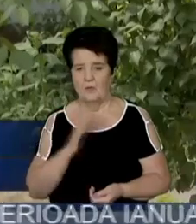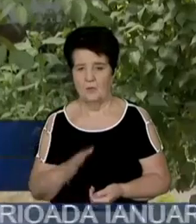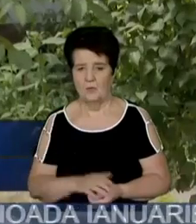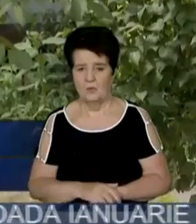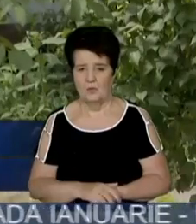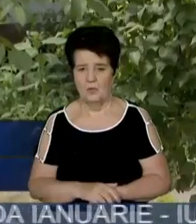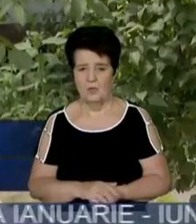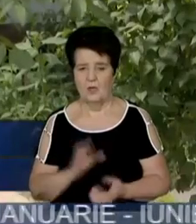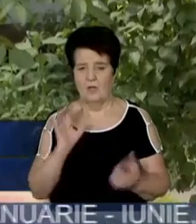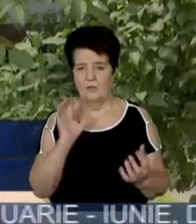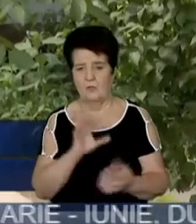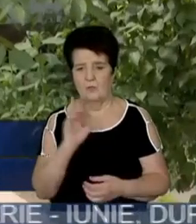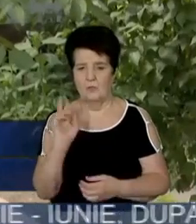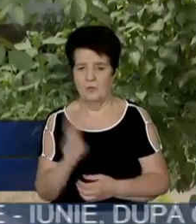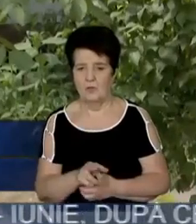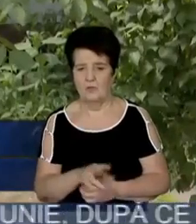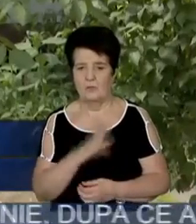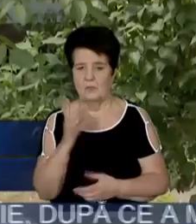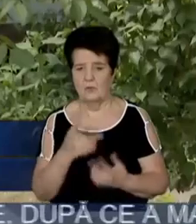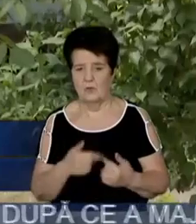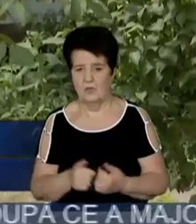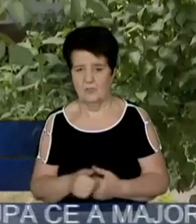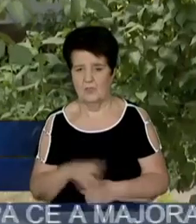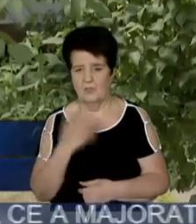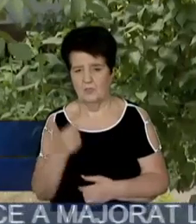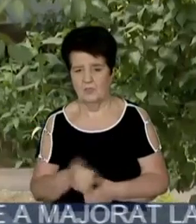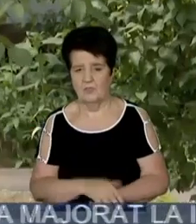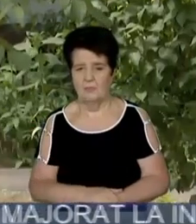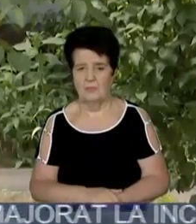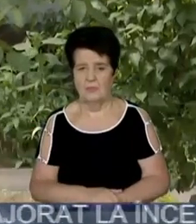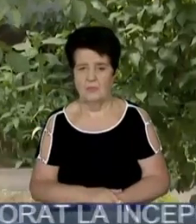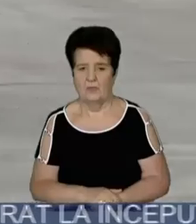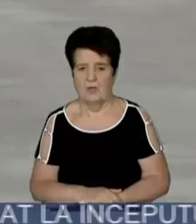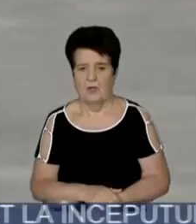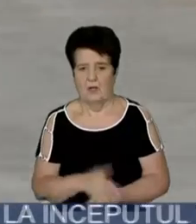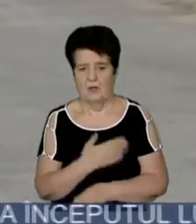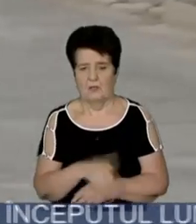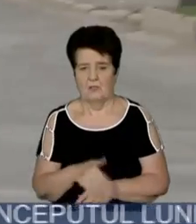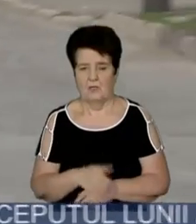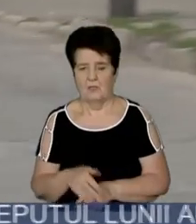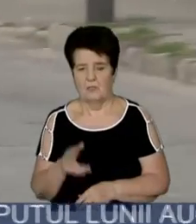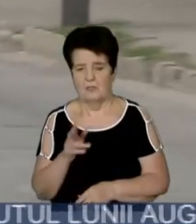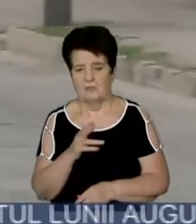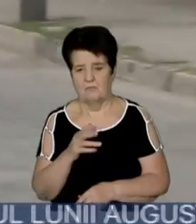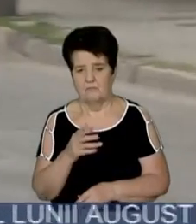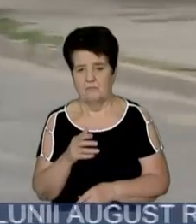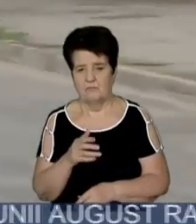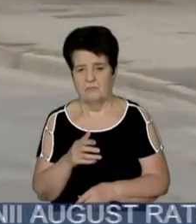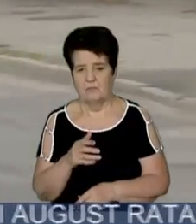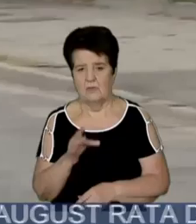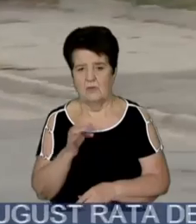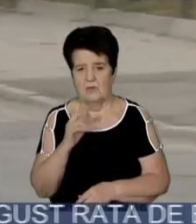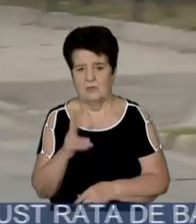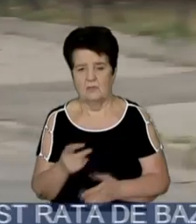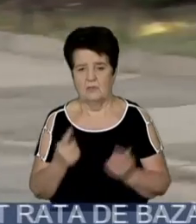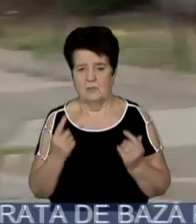meargă autobus sau trolebus, dacă a fi, să organizeze, ne usumim aici la stația de pe strada Drumul Viilor. Am învățat drumul, dar riscul e mare, poți să